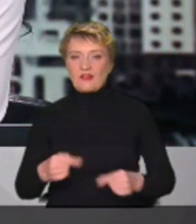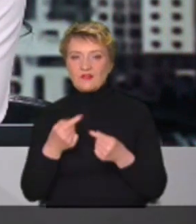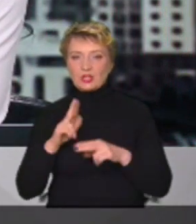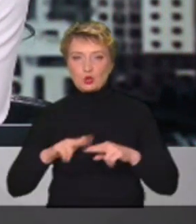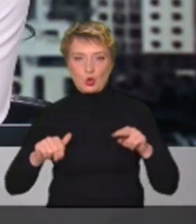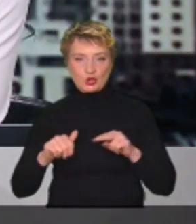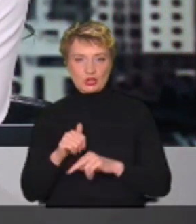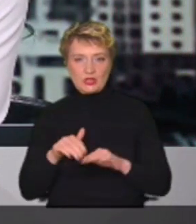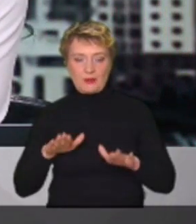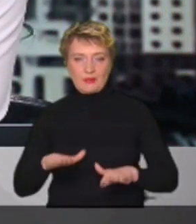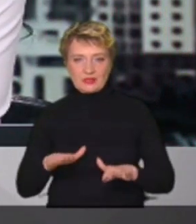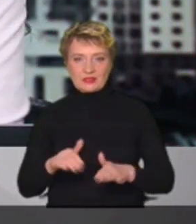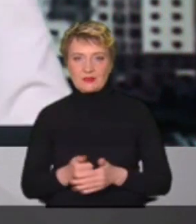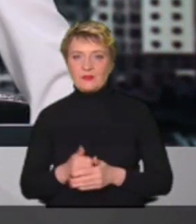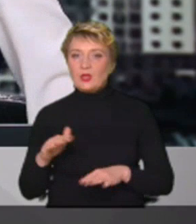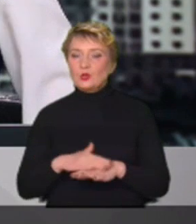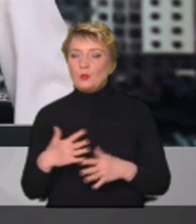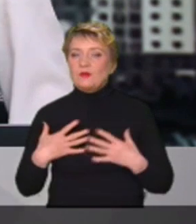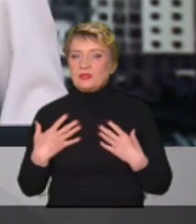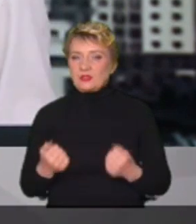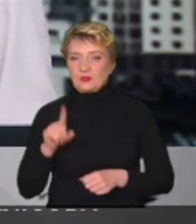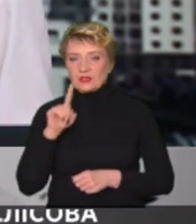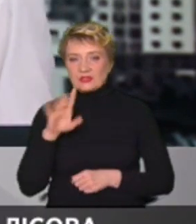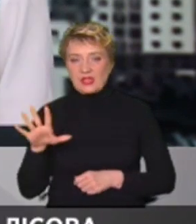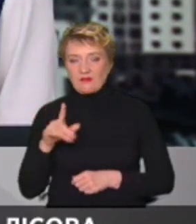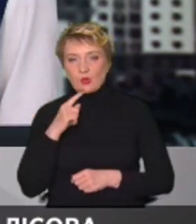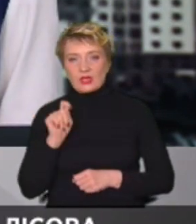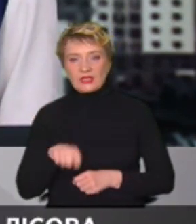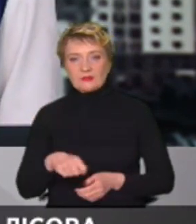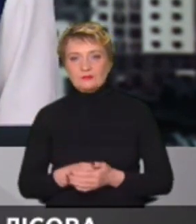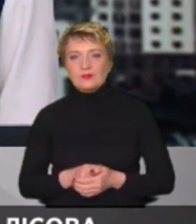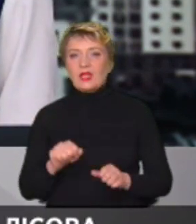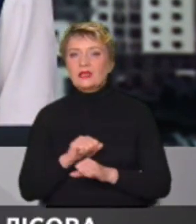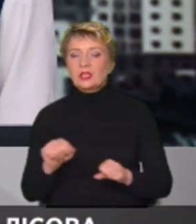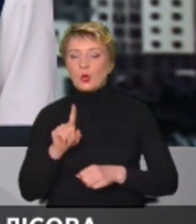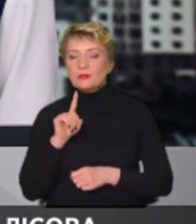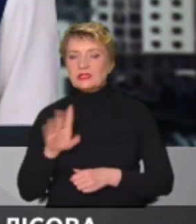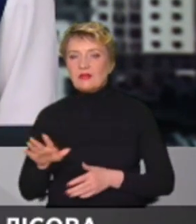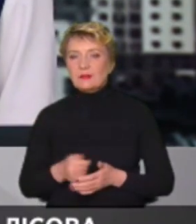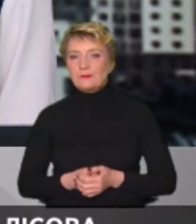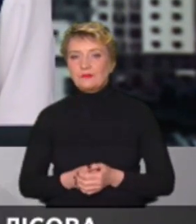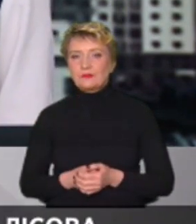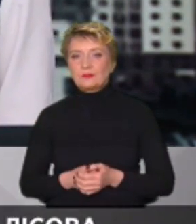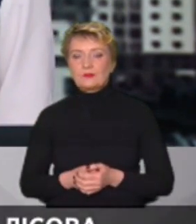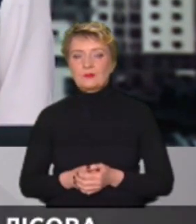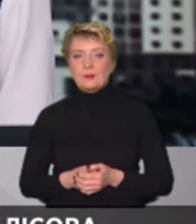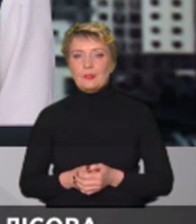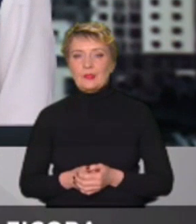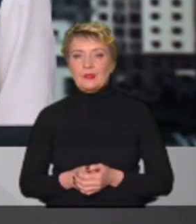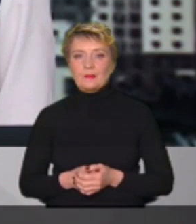Пане Олександре, доброго вам здоров'я, слава Україні! Героям слава! Да, ну,